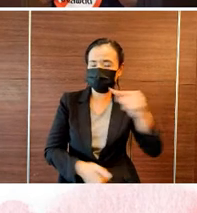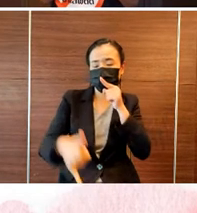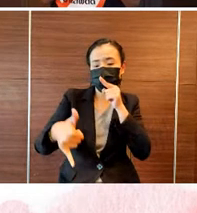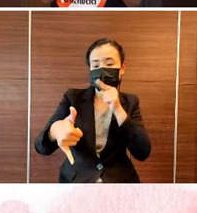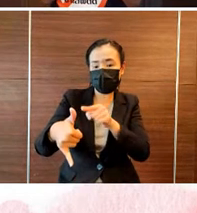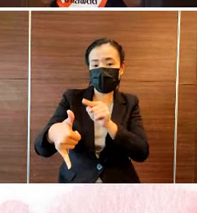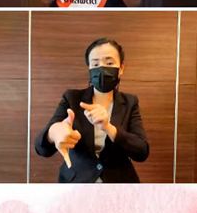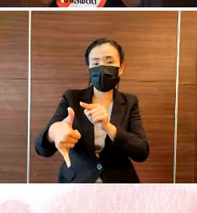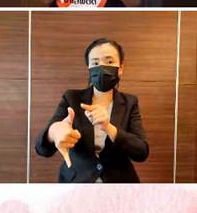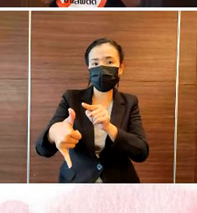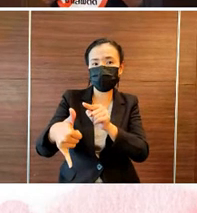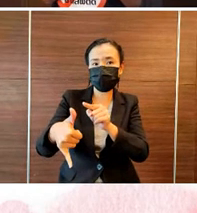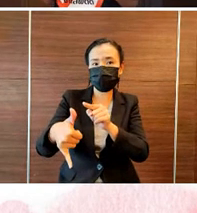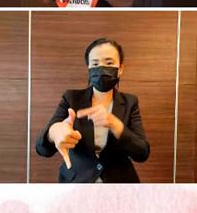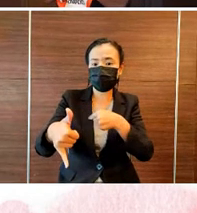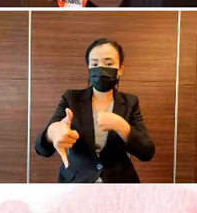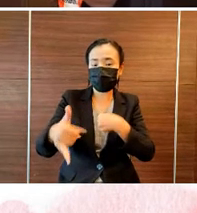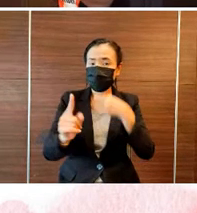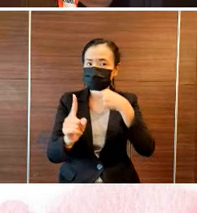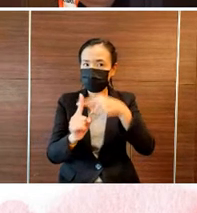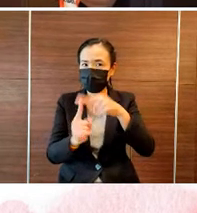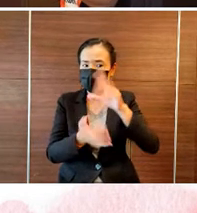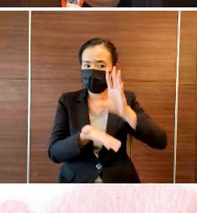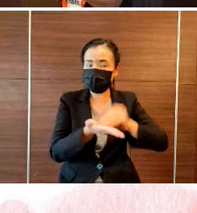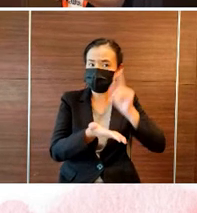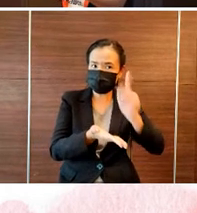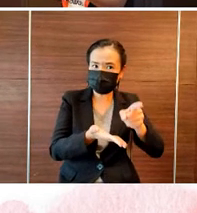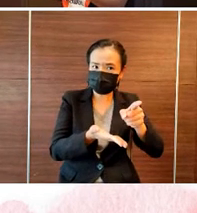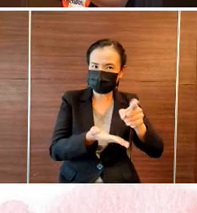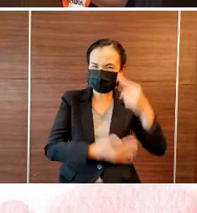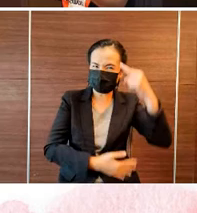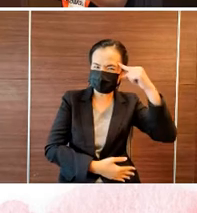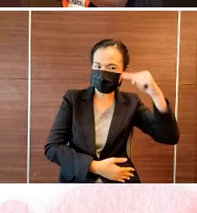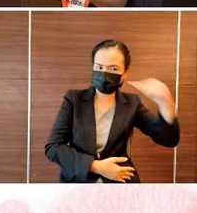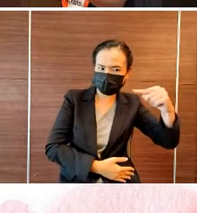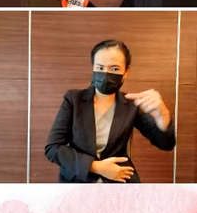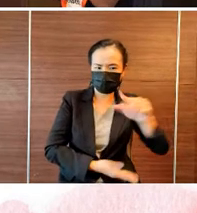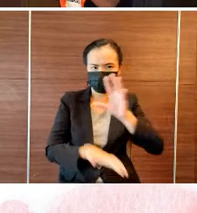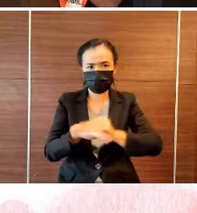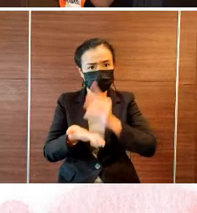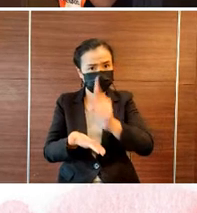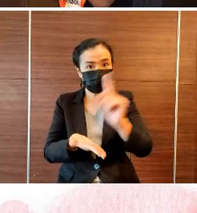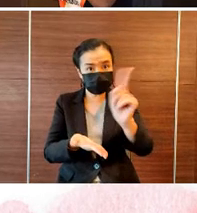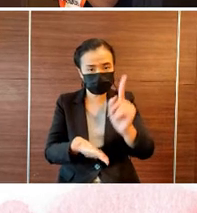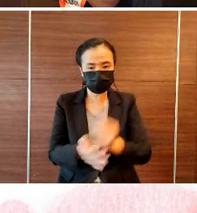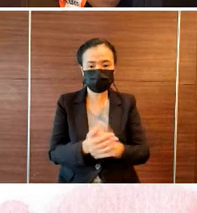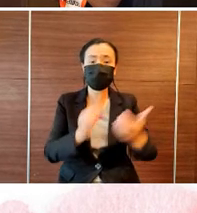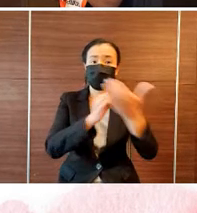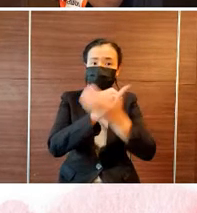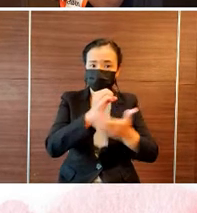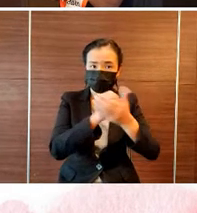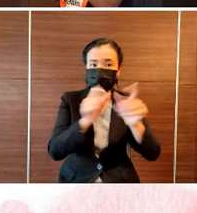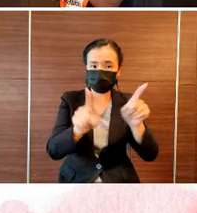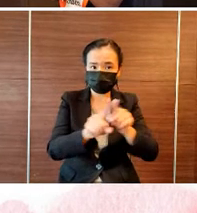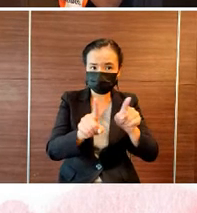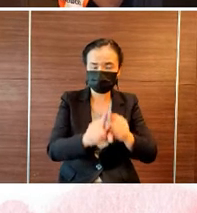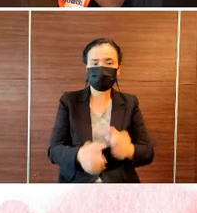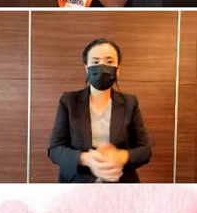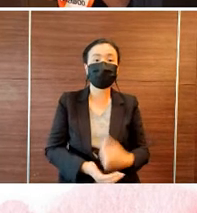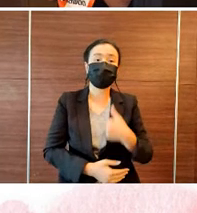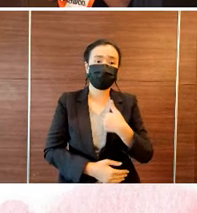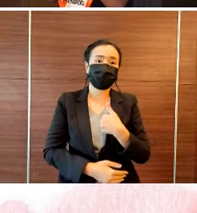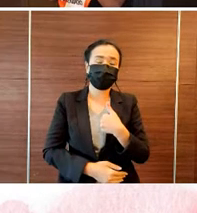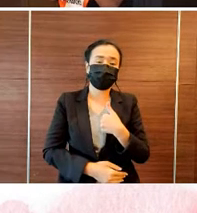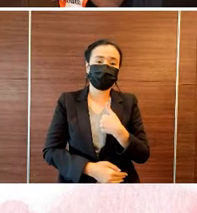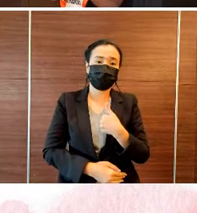approach หรือเราใช้แบบข้อมูลข้อเท็จจริง approach นะคะอันนี้วิธีคิดสำคัญนะคะเรื่องยาเสพติดก็เหมือนกันค่ะเราใช้แบ